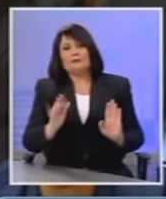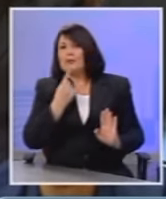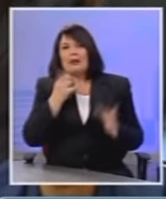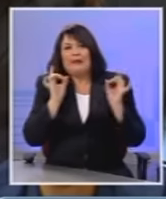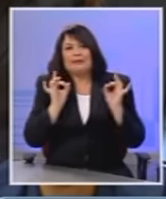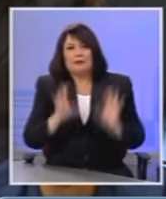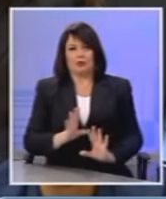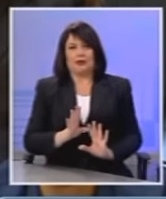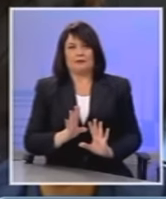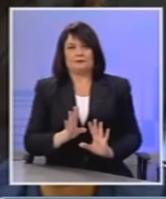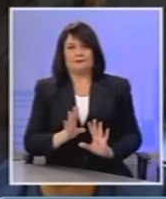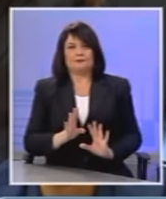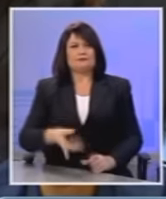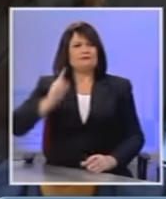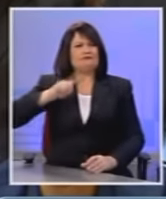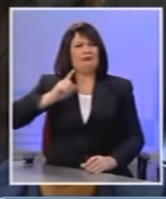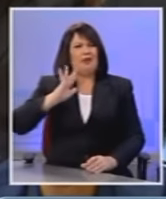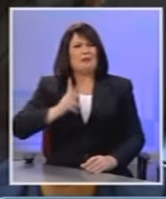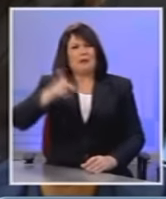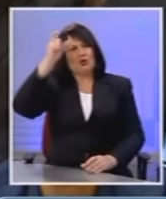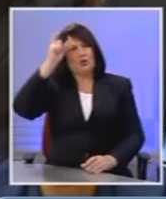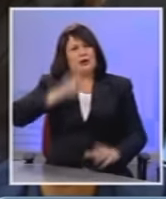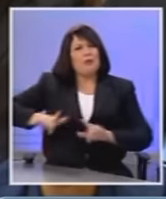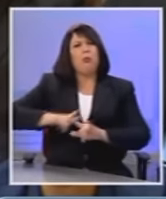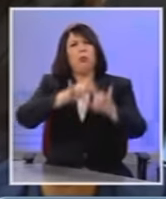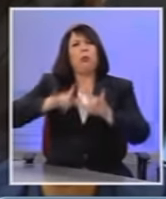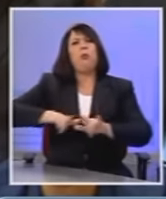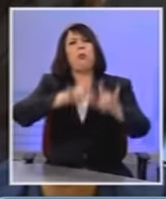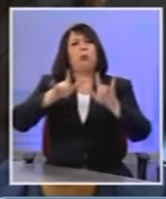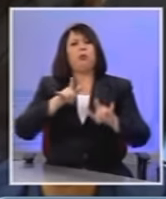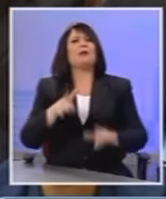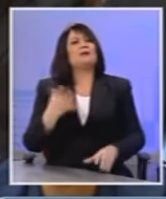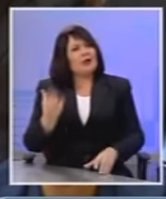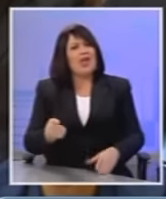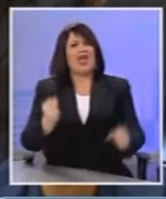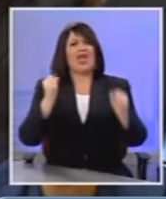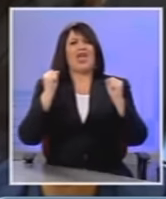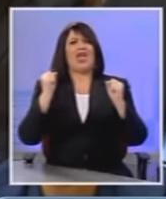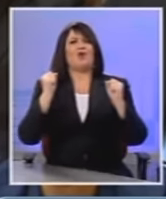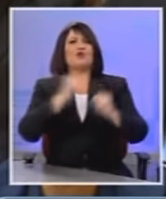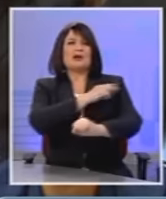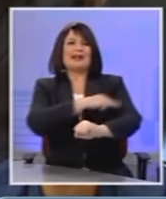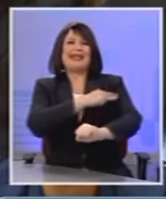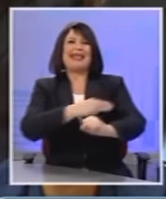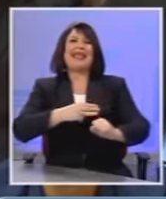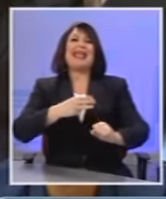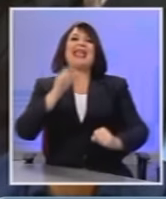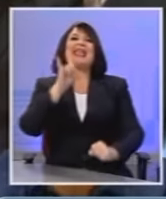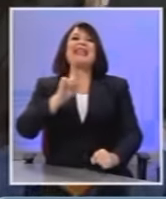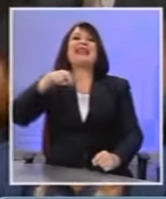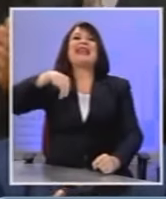λέξη. Παραβιάσεις που είχανε και νεκρό, ναι, τον ήρωα Σμιναγό Ηλιάκη, ο